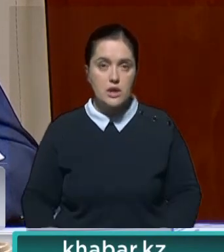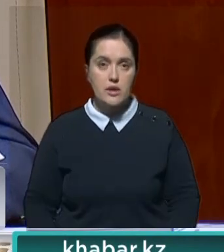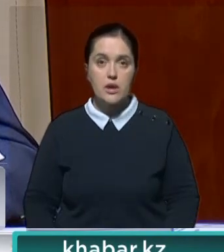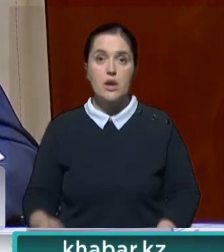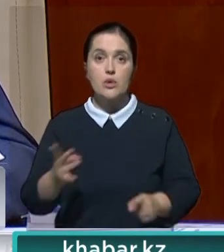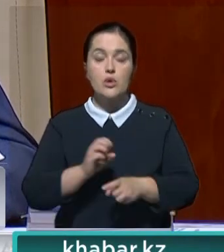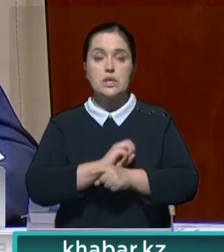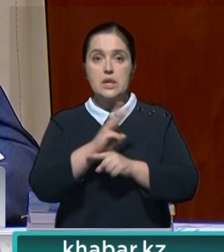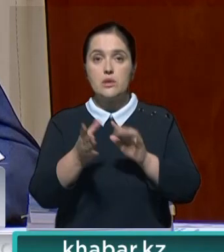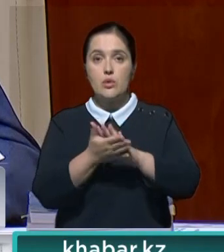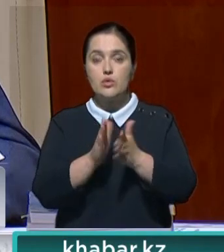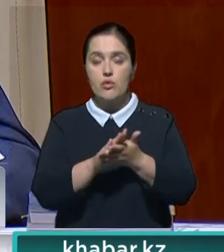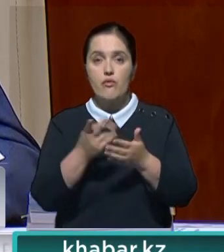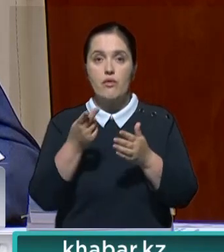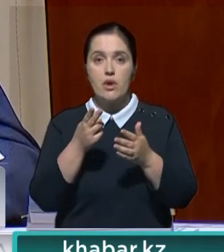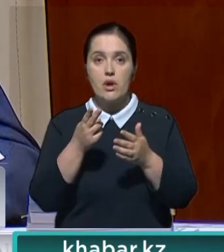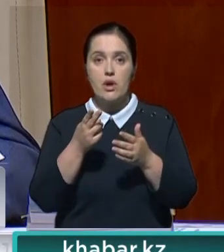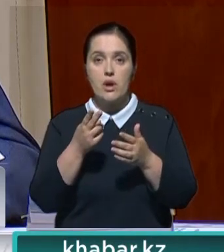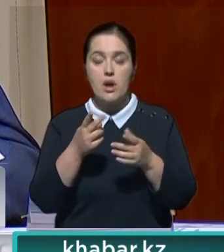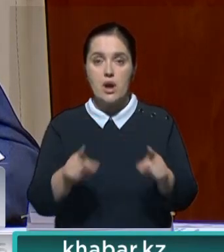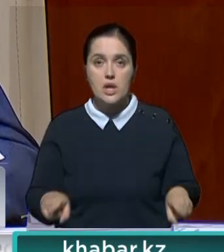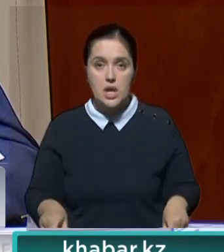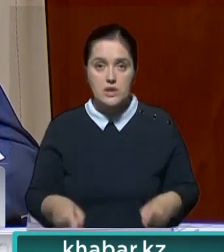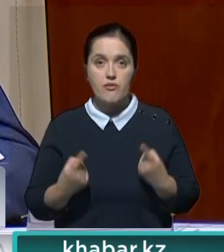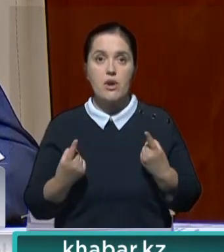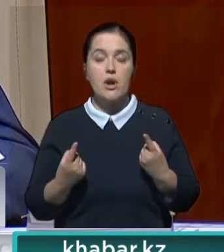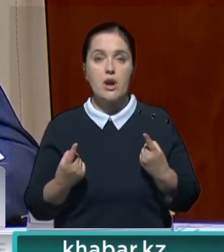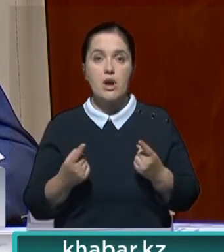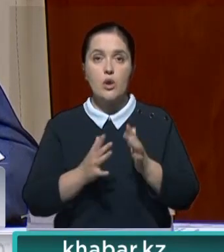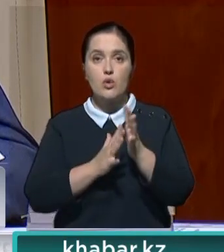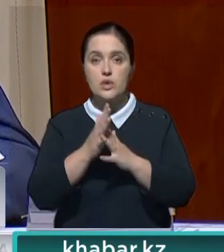Создание необходимых условий для сбалансированного развития территории и устойчивого роста